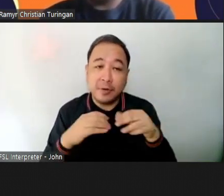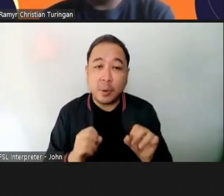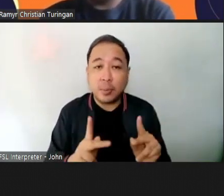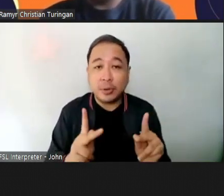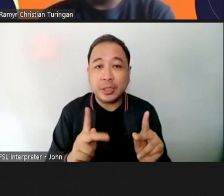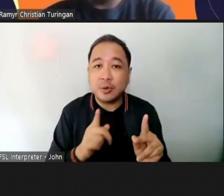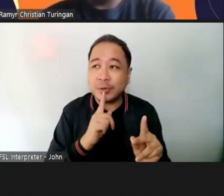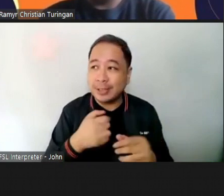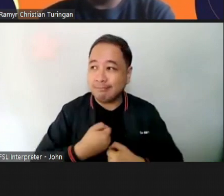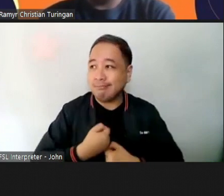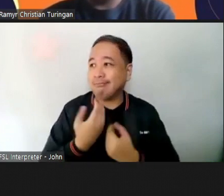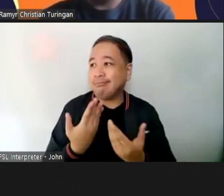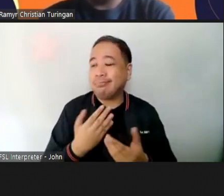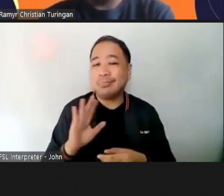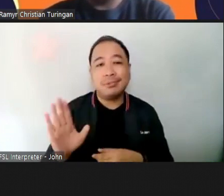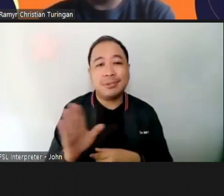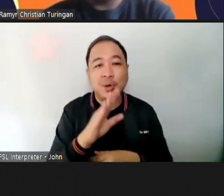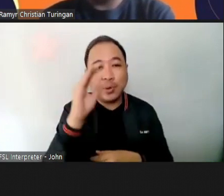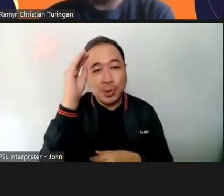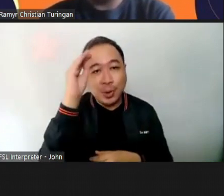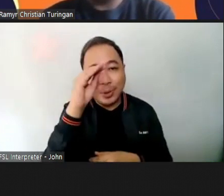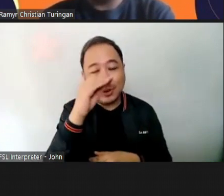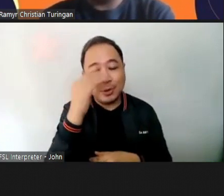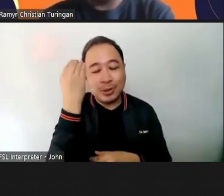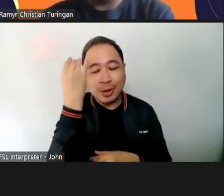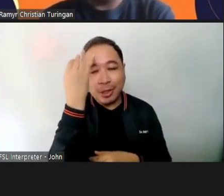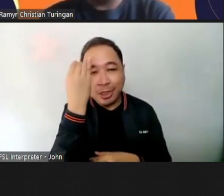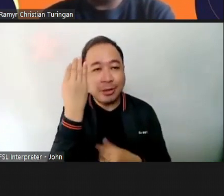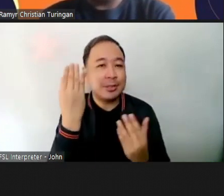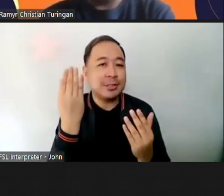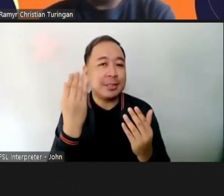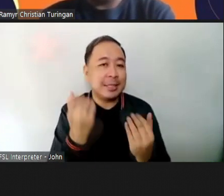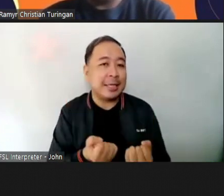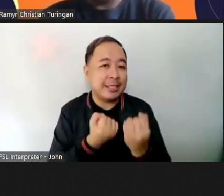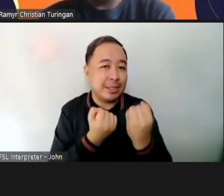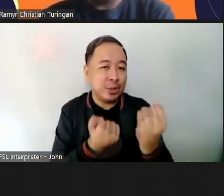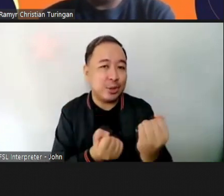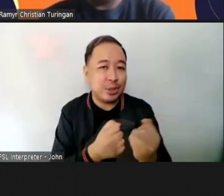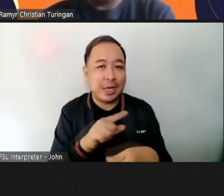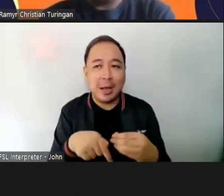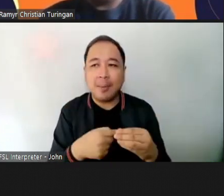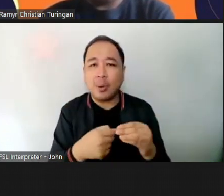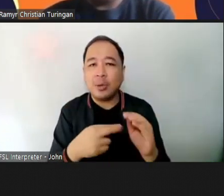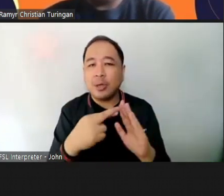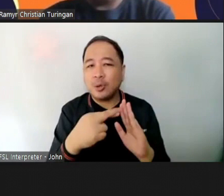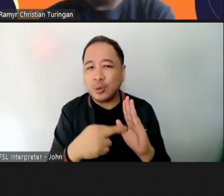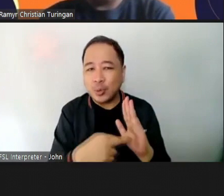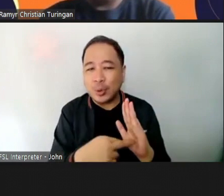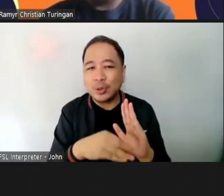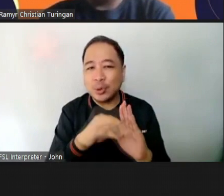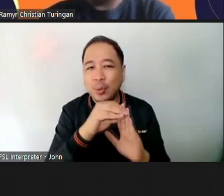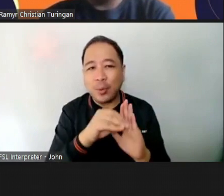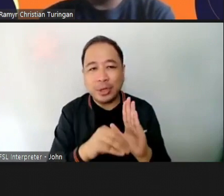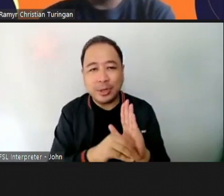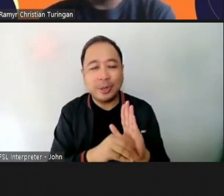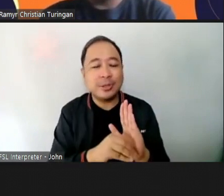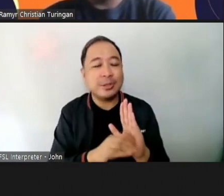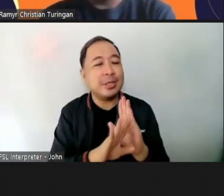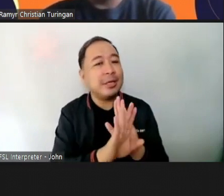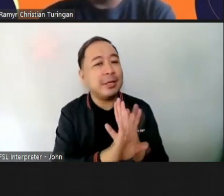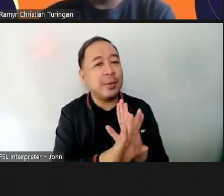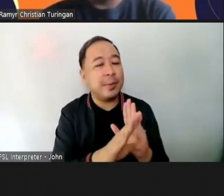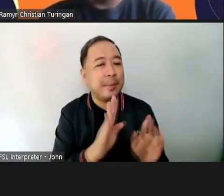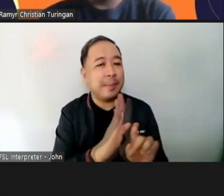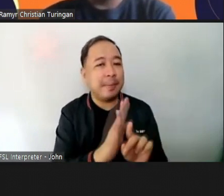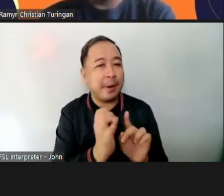express their opinions, their thoughts and suggestions tungkol sa mga ordinansa at polisiya ng kanilang barangays